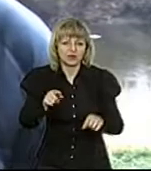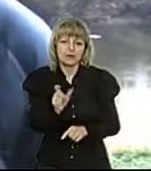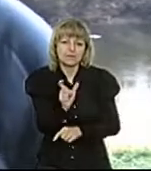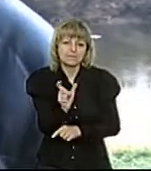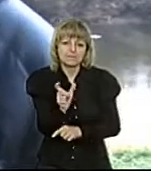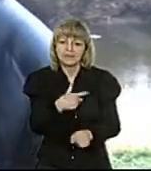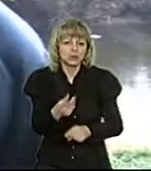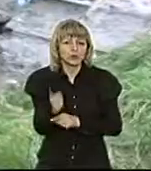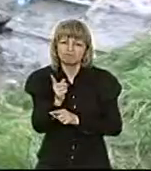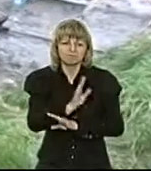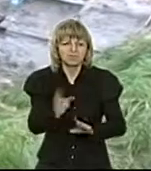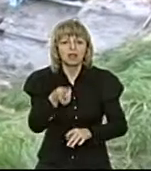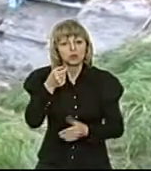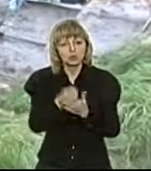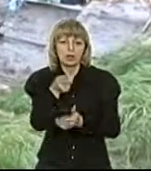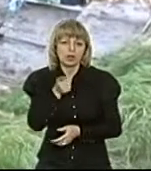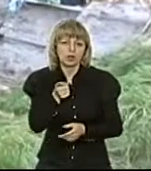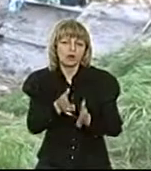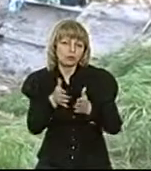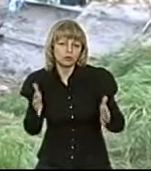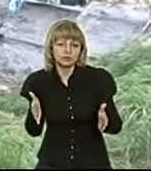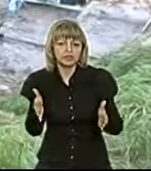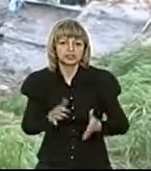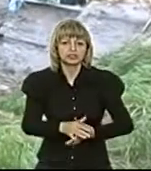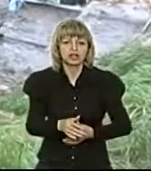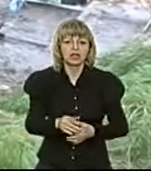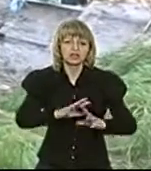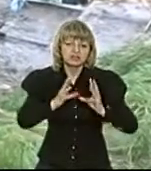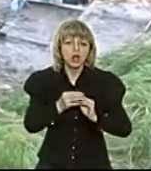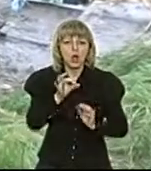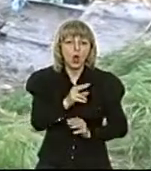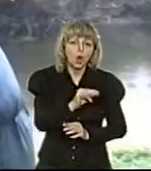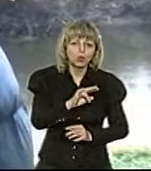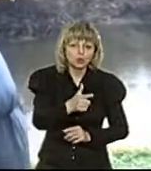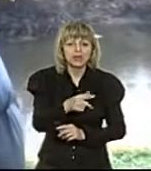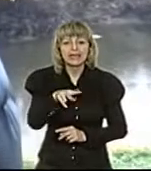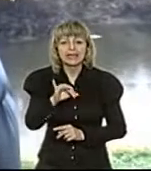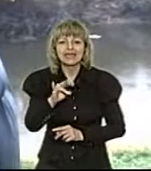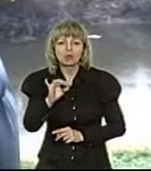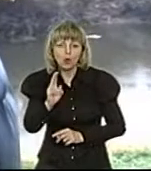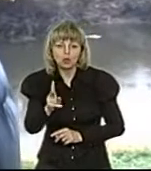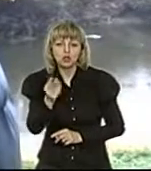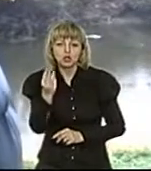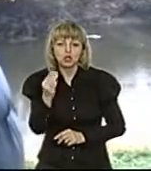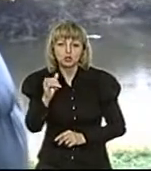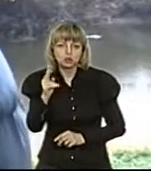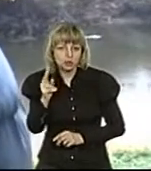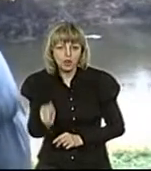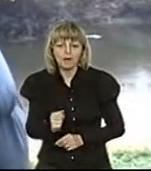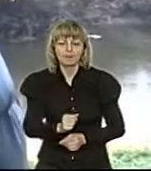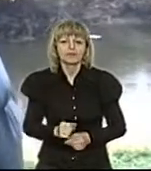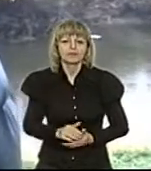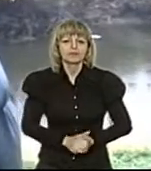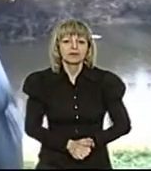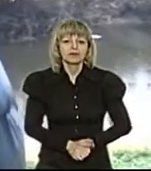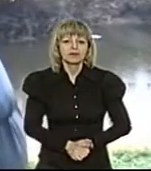я не беру там, до кілограма й вище. Тут на заліві там щука, окунь, линок. Линок цього року дуже сильно брав. І то